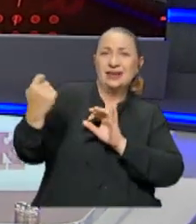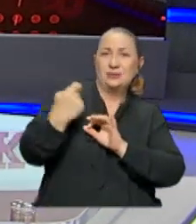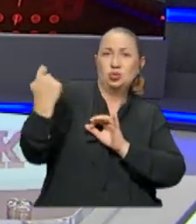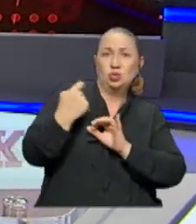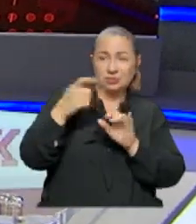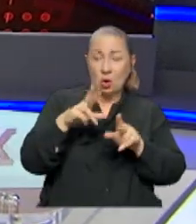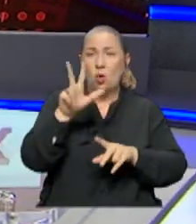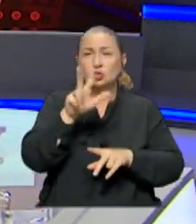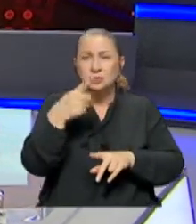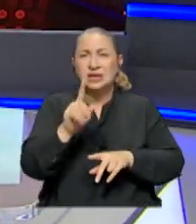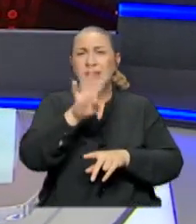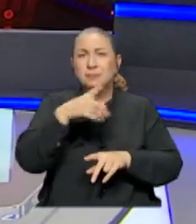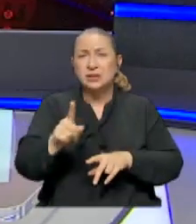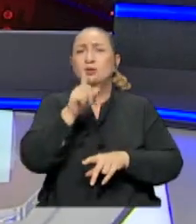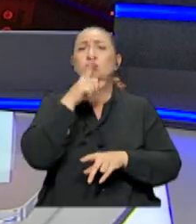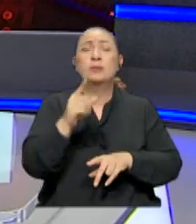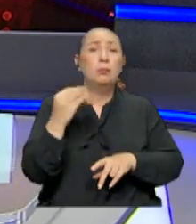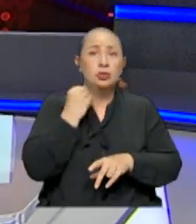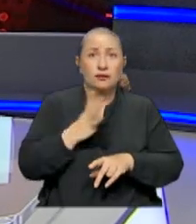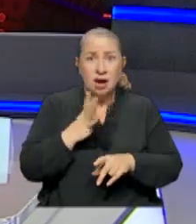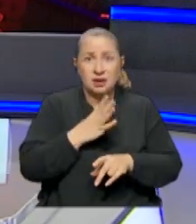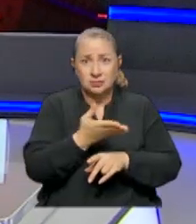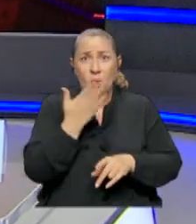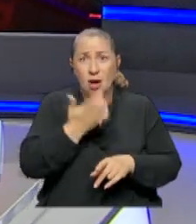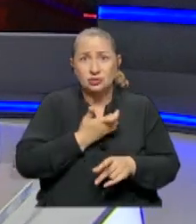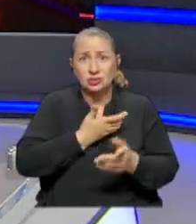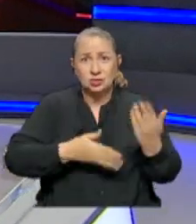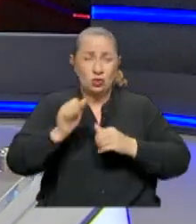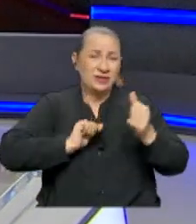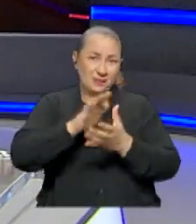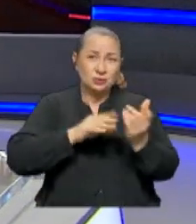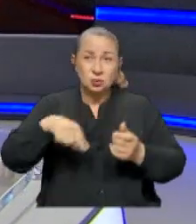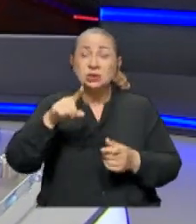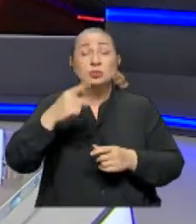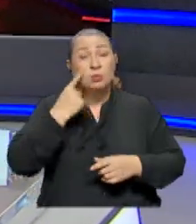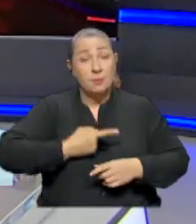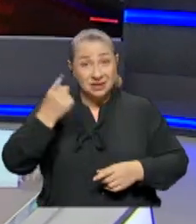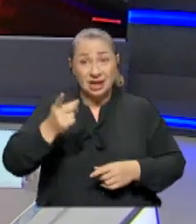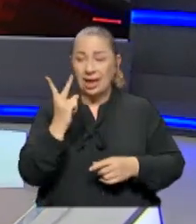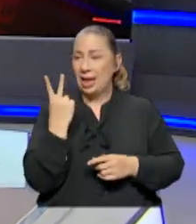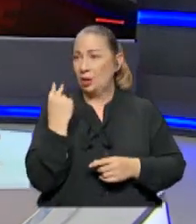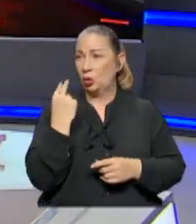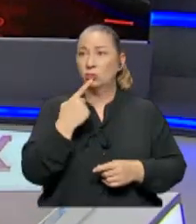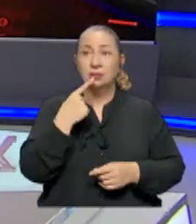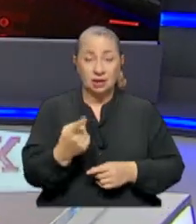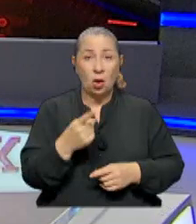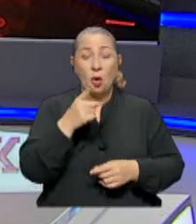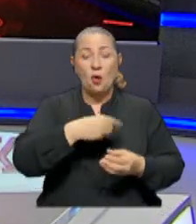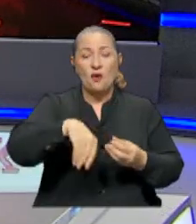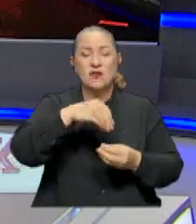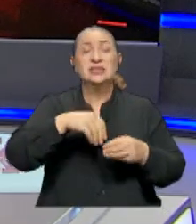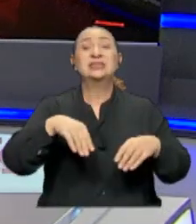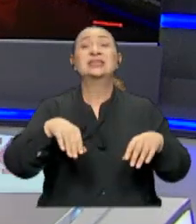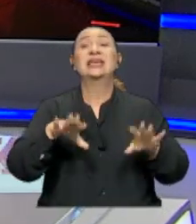söylüyoruz 30000-40000 100 bin lira borçları var Şimdi sayın cumhurbaşkanı iki gün önce deli ki o